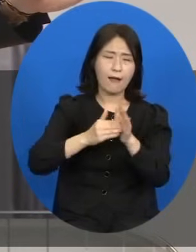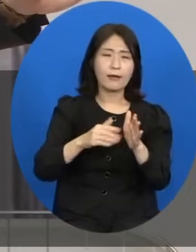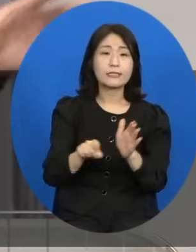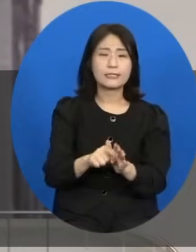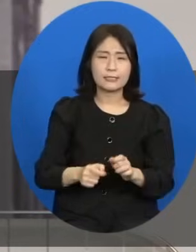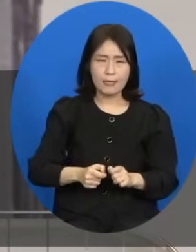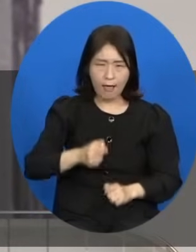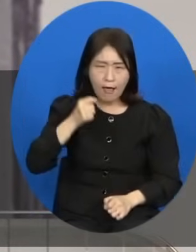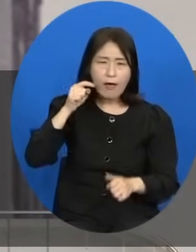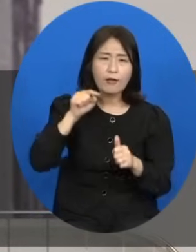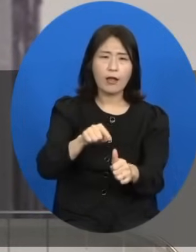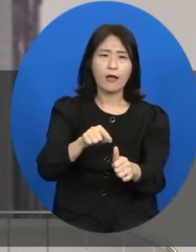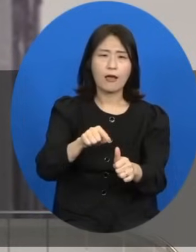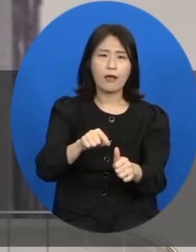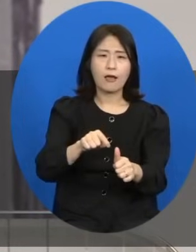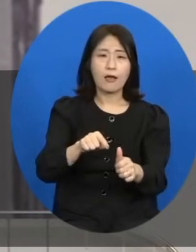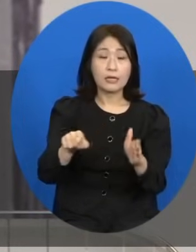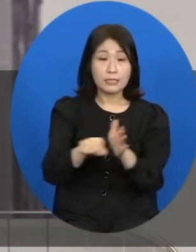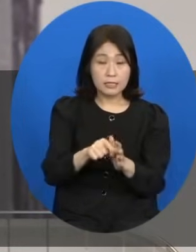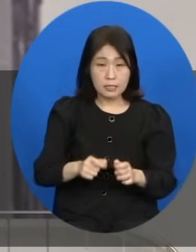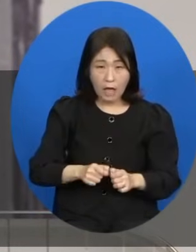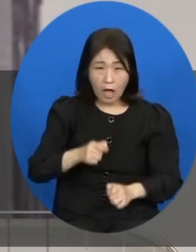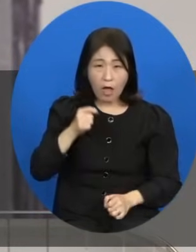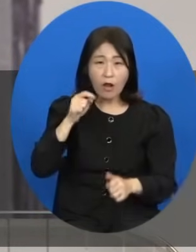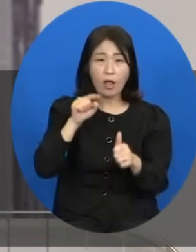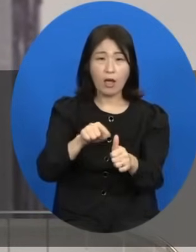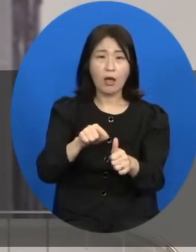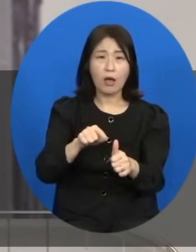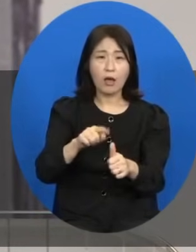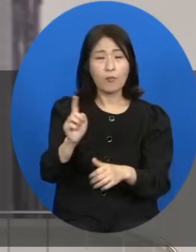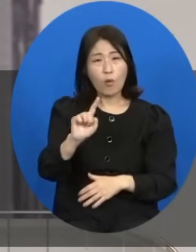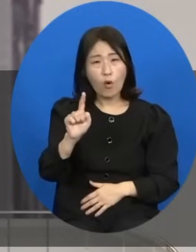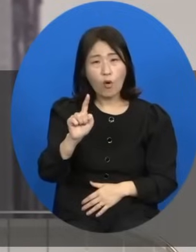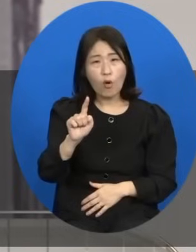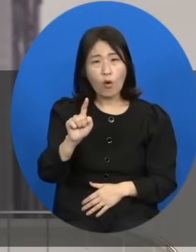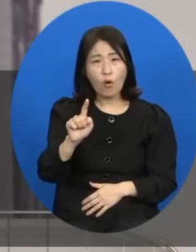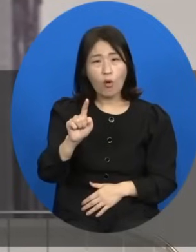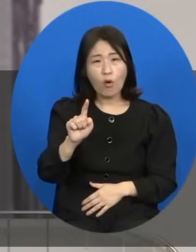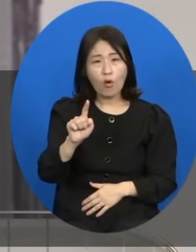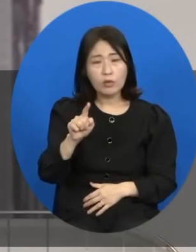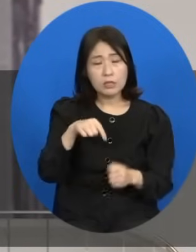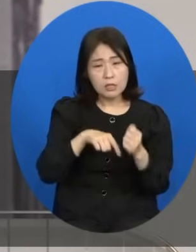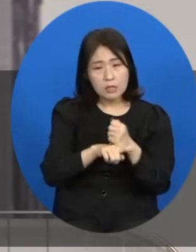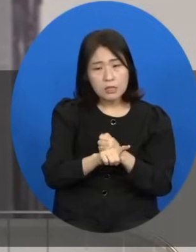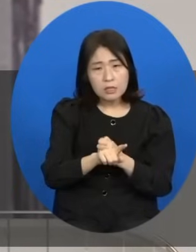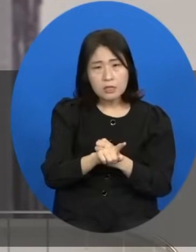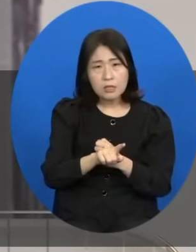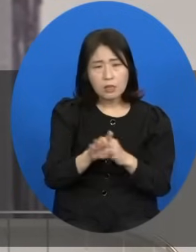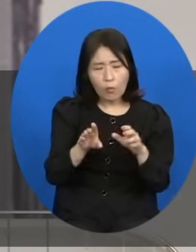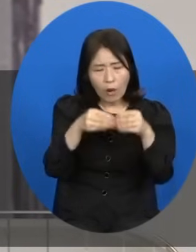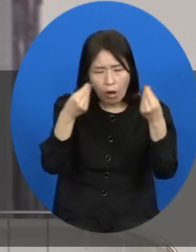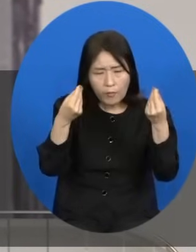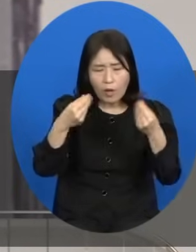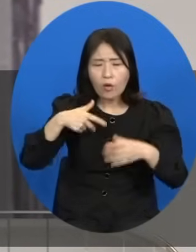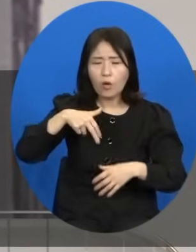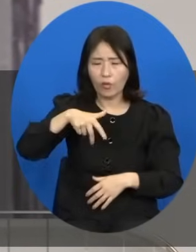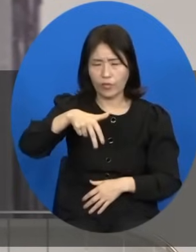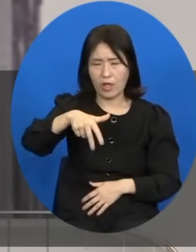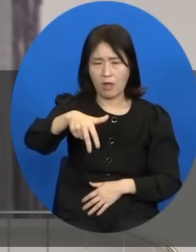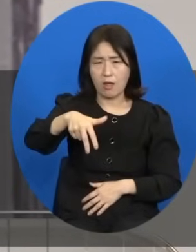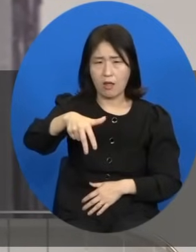있잖아요데이 신실하다 직역하면이 단어는 걷다 크 너 지금 걸어왔지